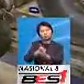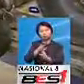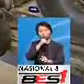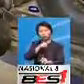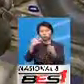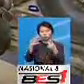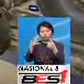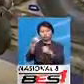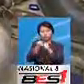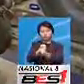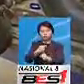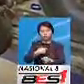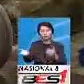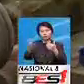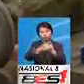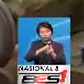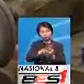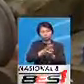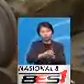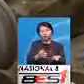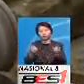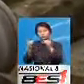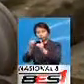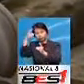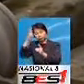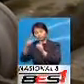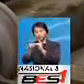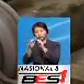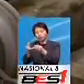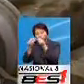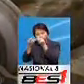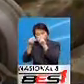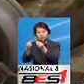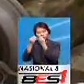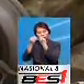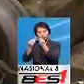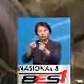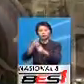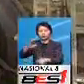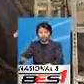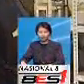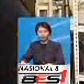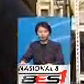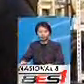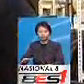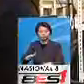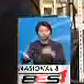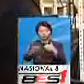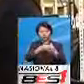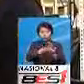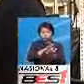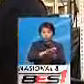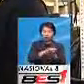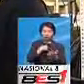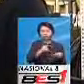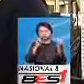lah. Memang saya minat. Saya balik sekolah, saya datang belajar kat dia apa semua. Memang itu daripada kecil. Daripada kecil. Saya balik sekolah, saya datang belajar